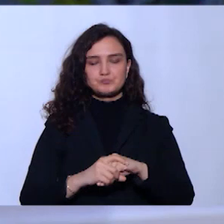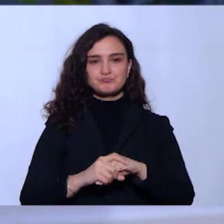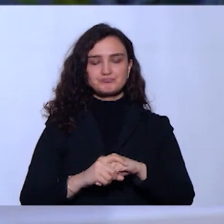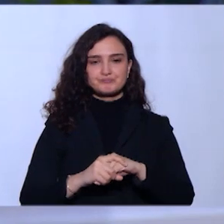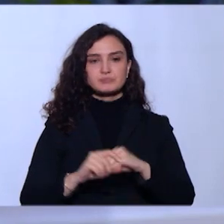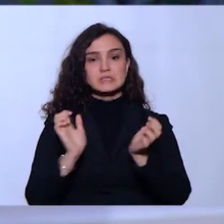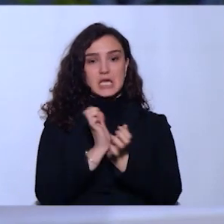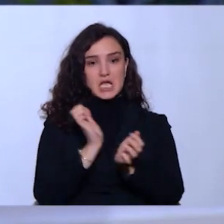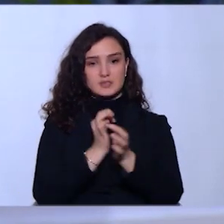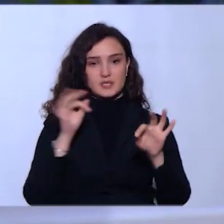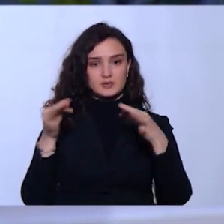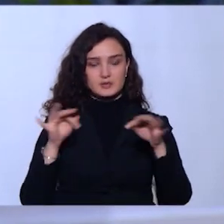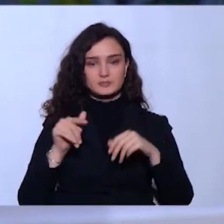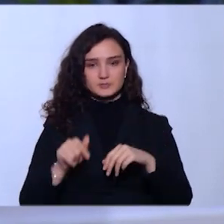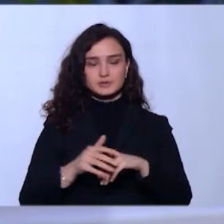გაზეთი.